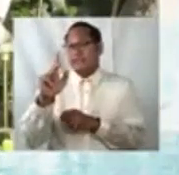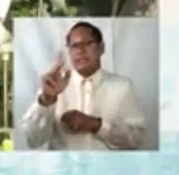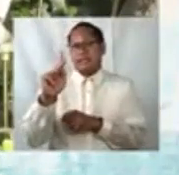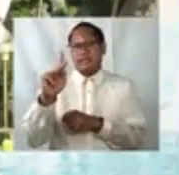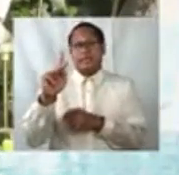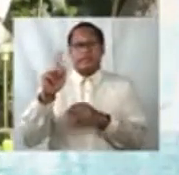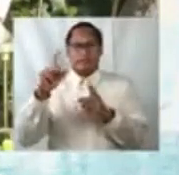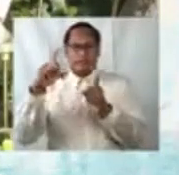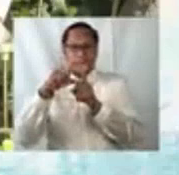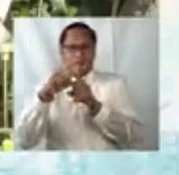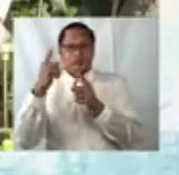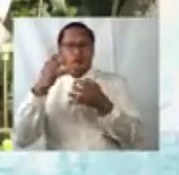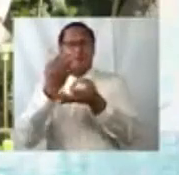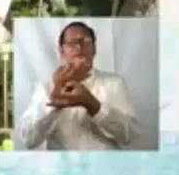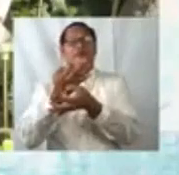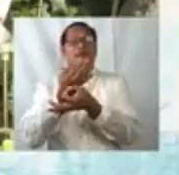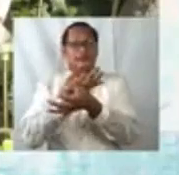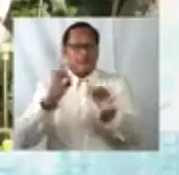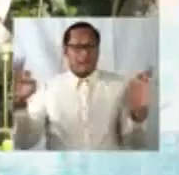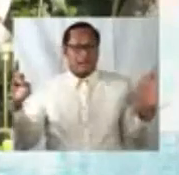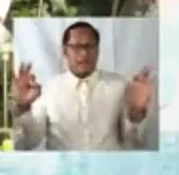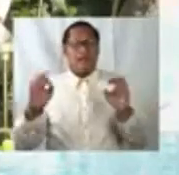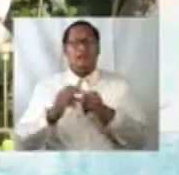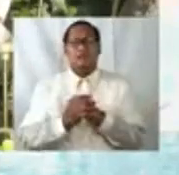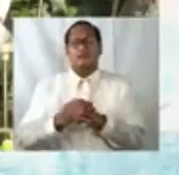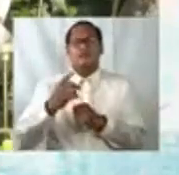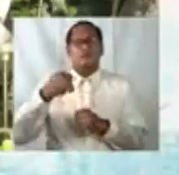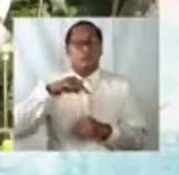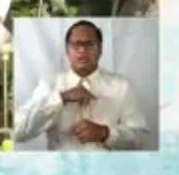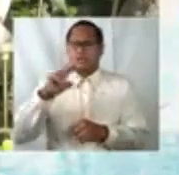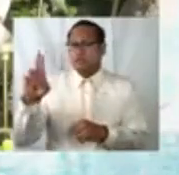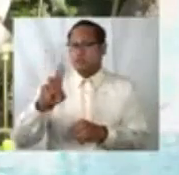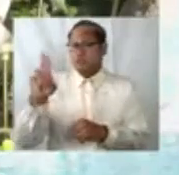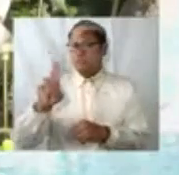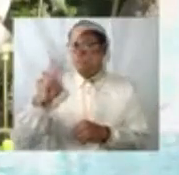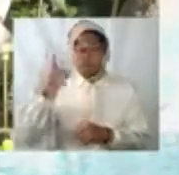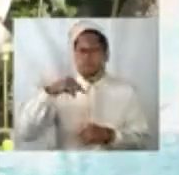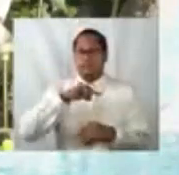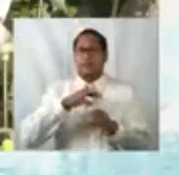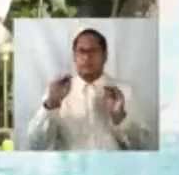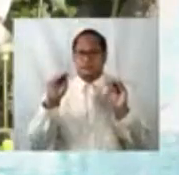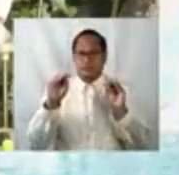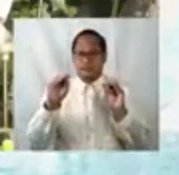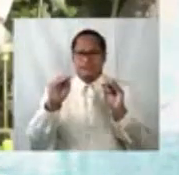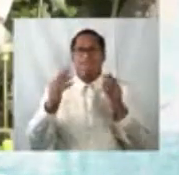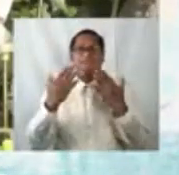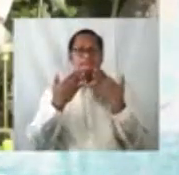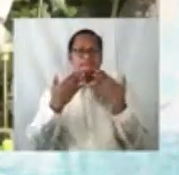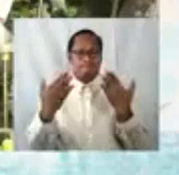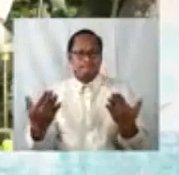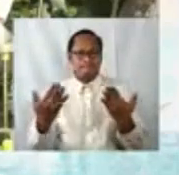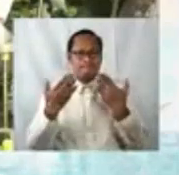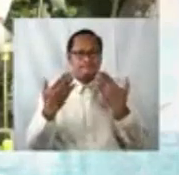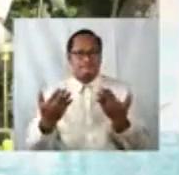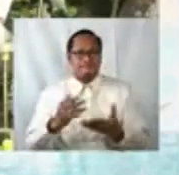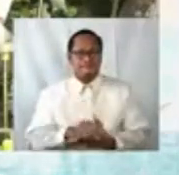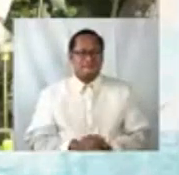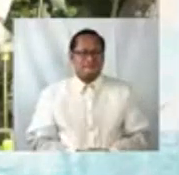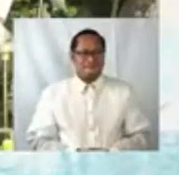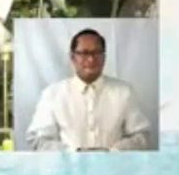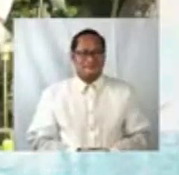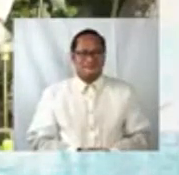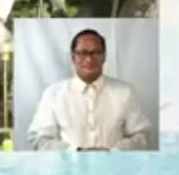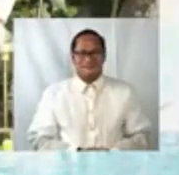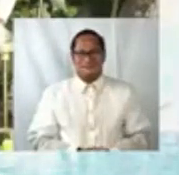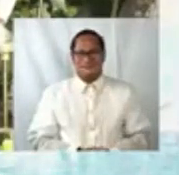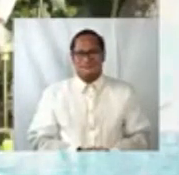ng kalayaan upang magamit po natin sa pagtuturo. Marami pong salamat. Thank you very much,